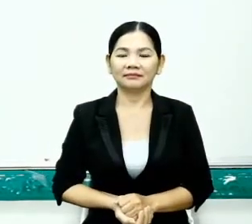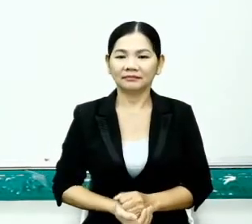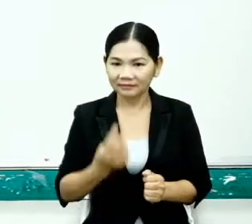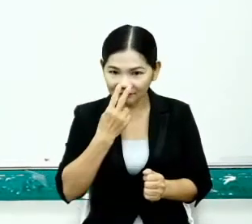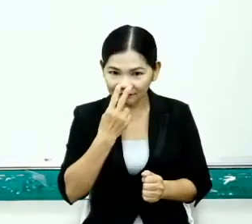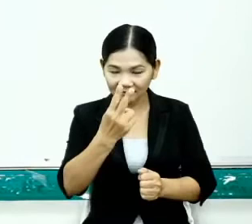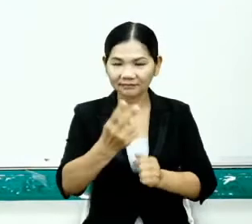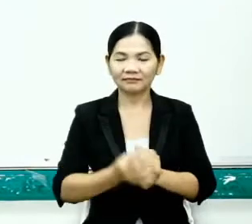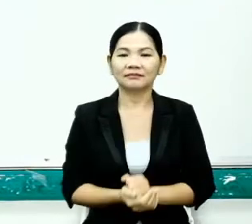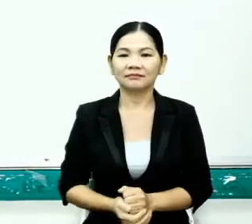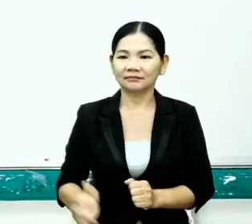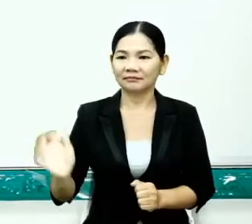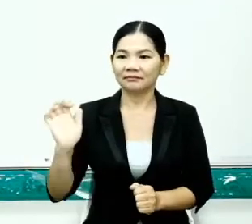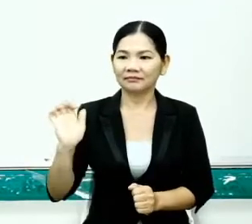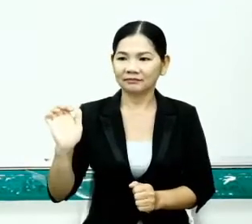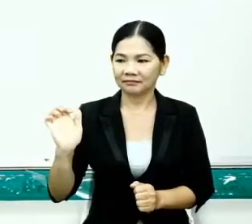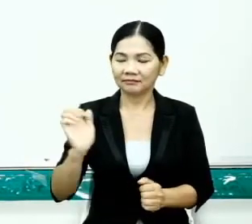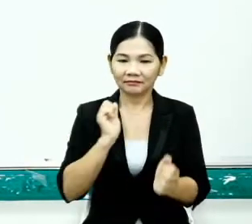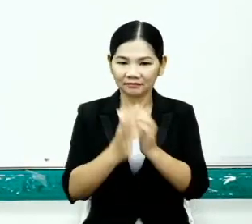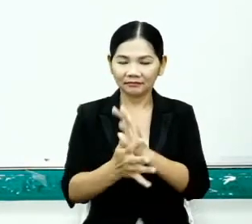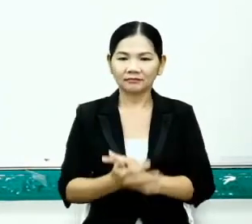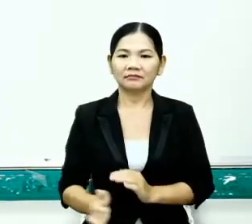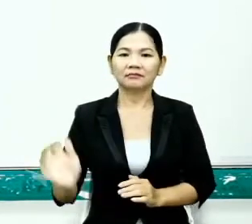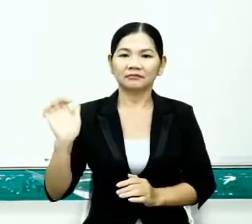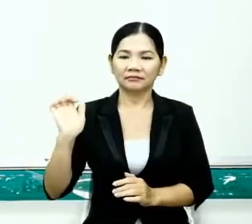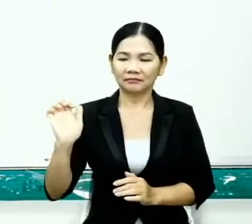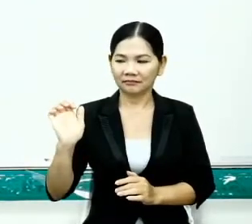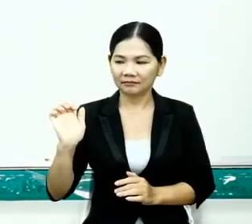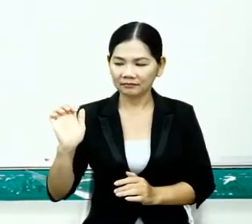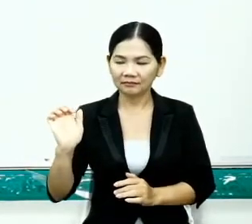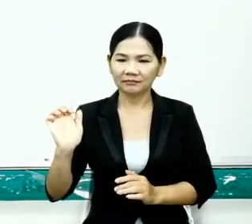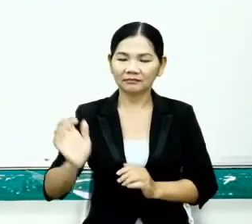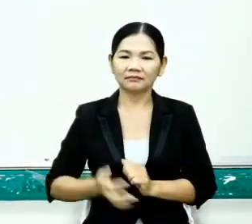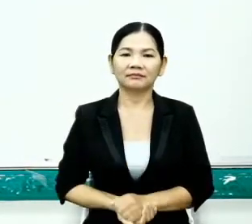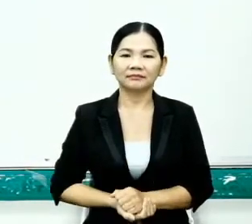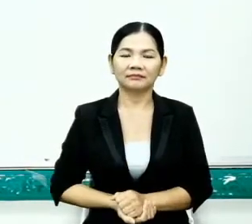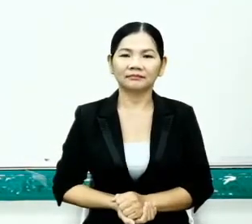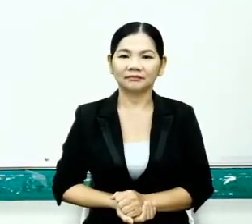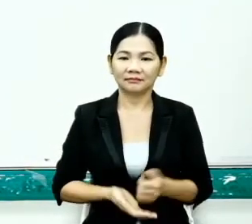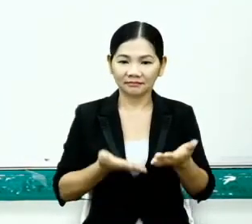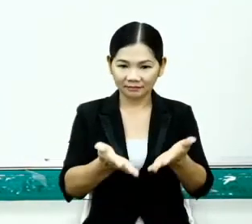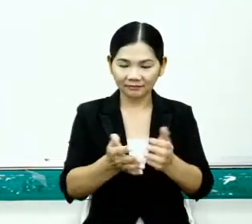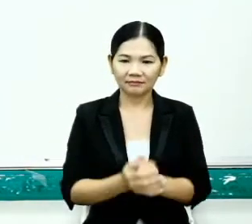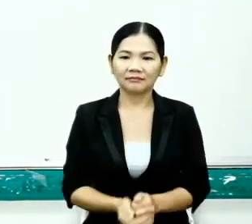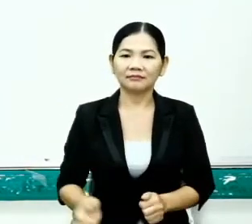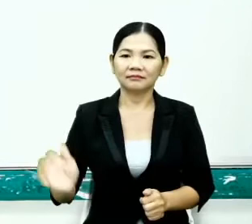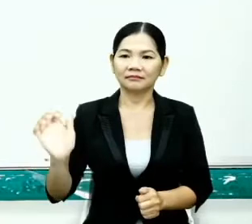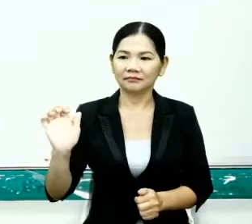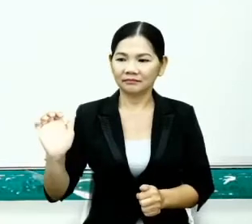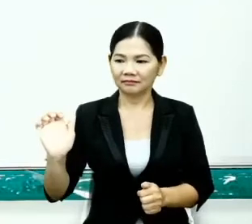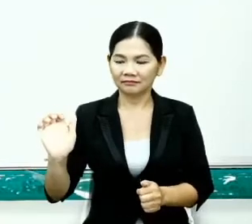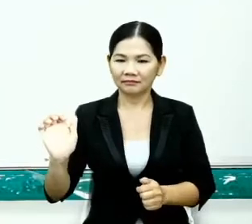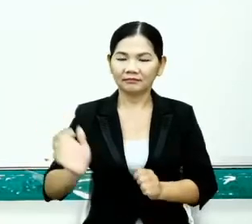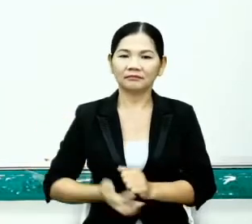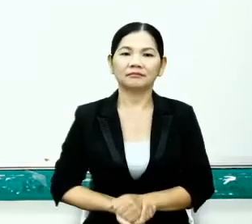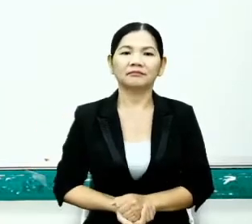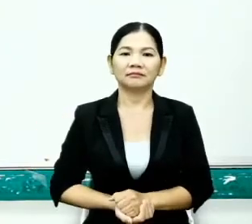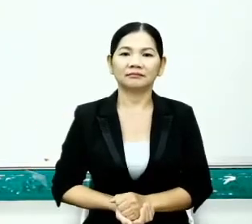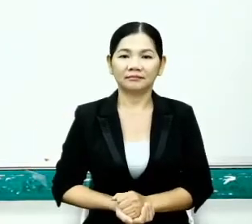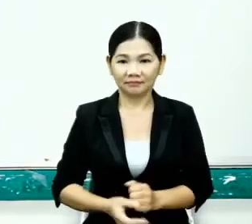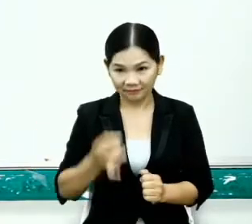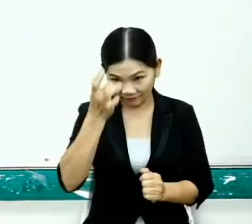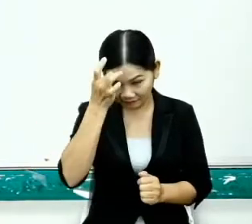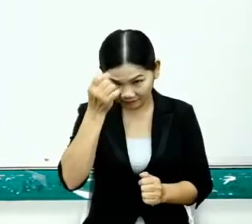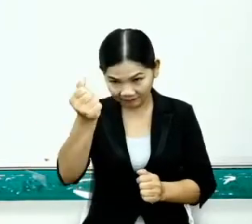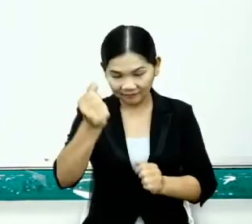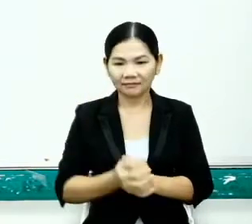ន្លឺសចជាមួយអ្នកគ្រូចាប់ផ្ដើមចចាកូនកូនបន្លឺដល់ខ្លួនឯងចាពូកែពូ